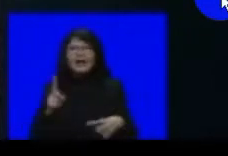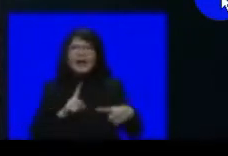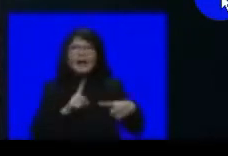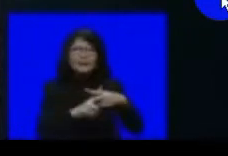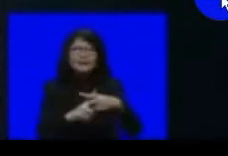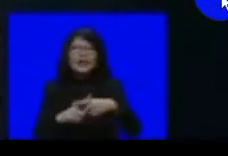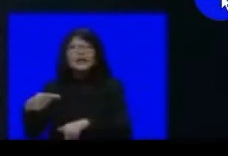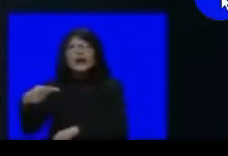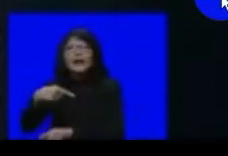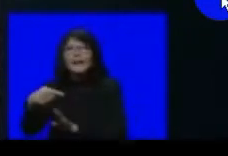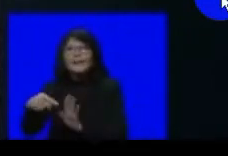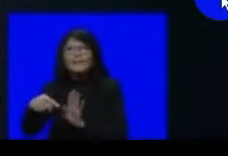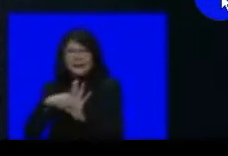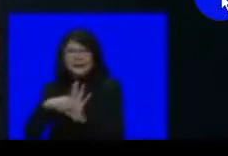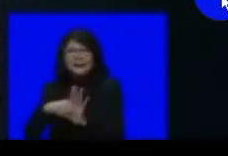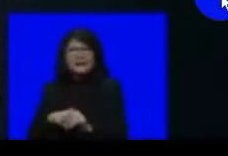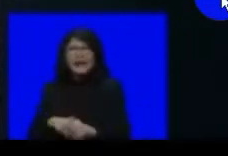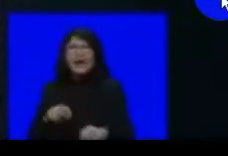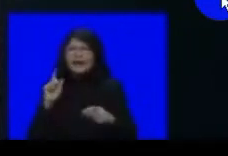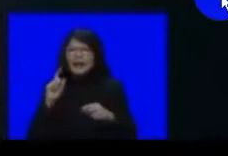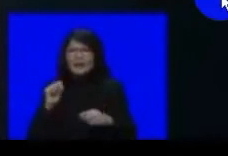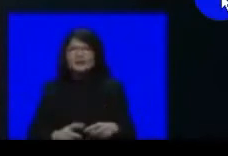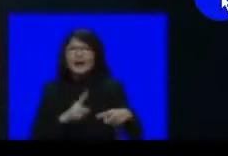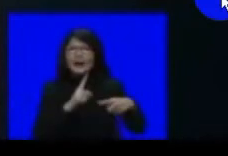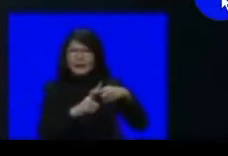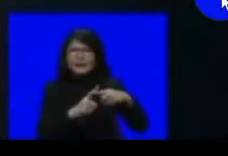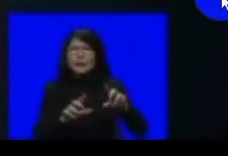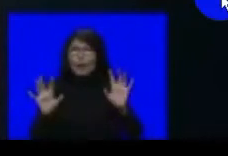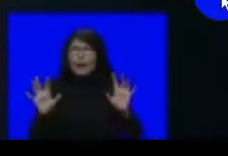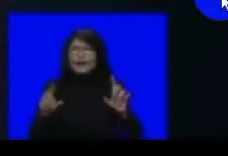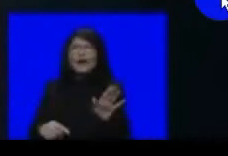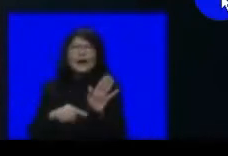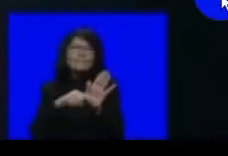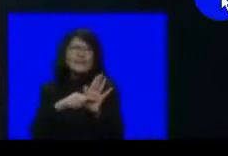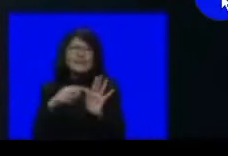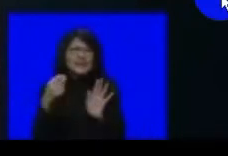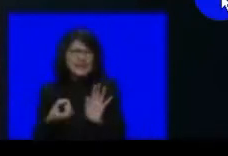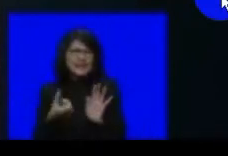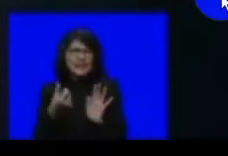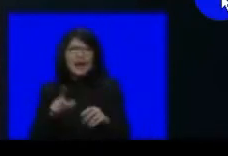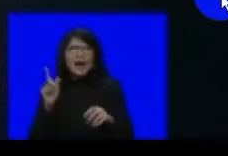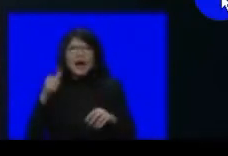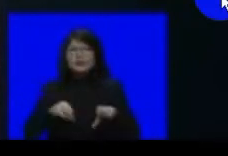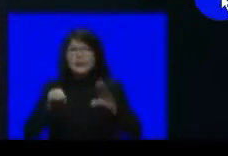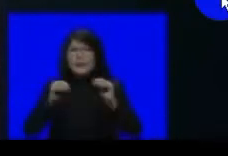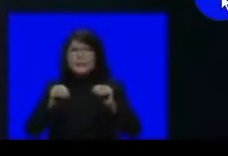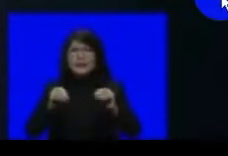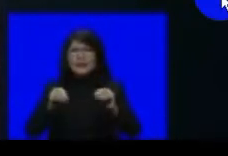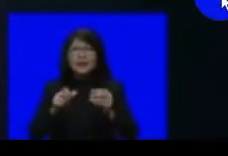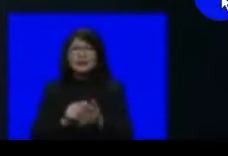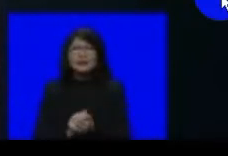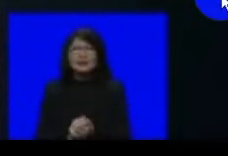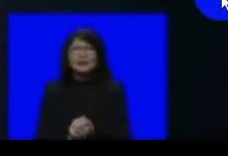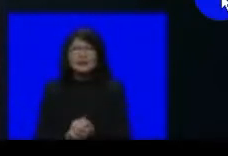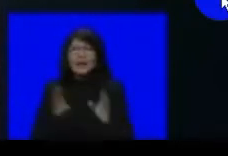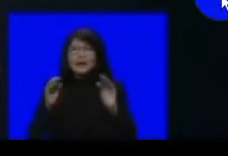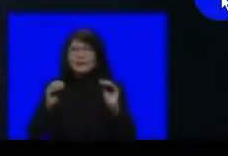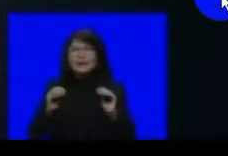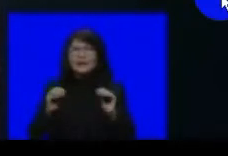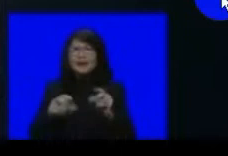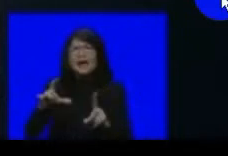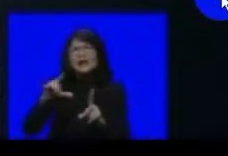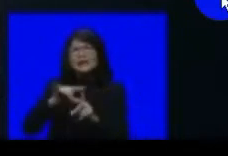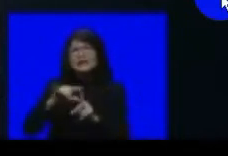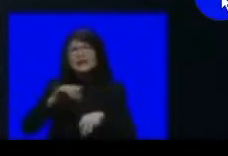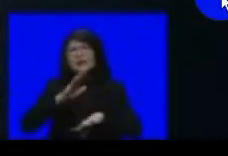ada minusnya. Kalau bisa plusnya yang banyak, minusnya yang sedikit, sehingga perlu ada edukasi, sehingga mewujudkan